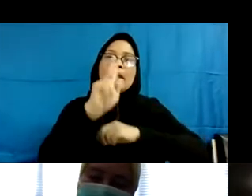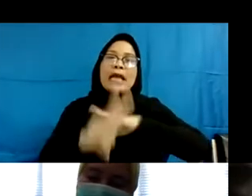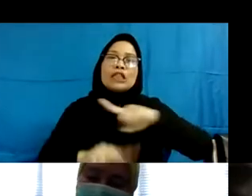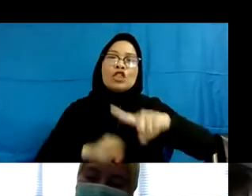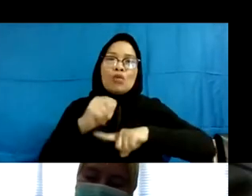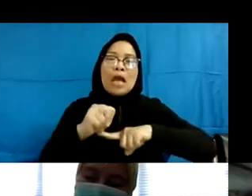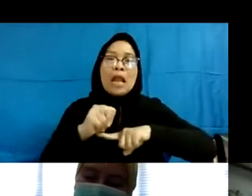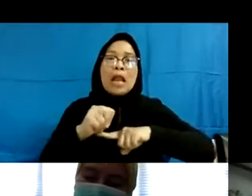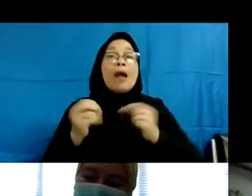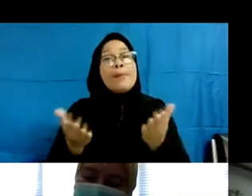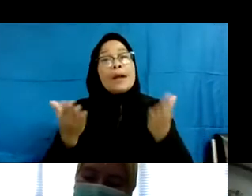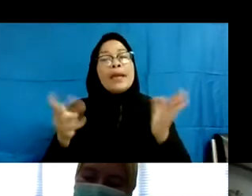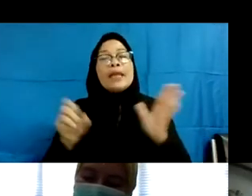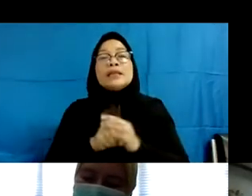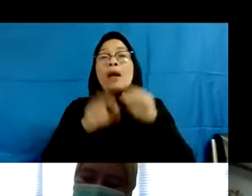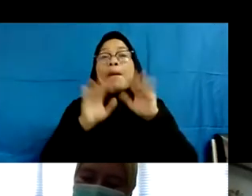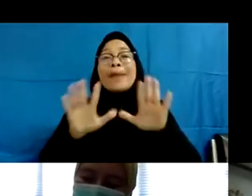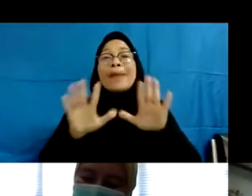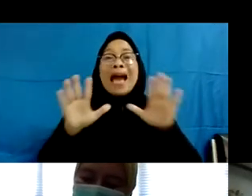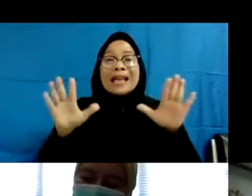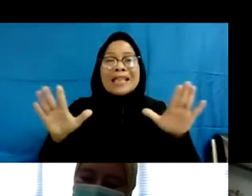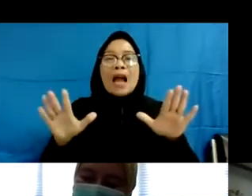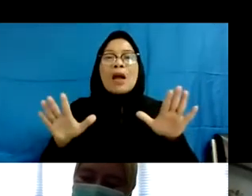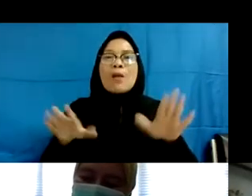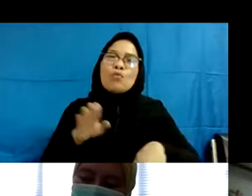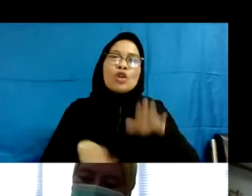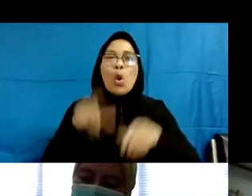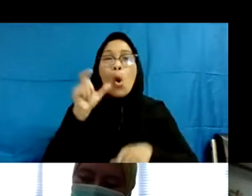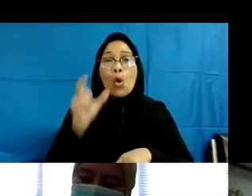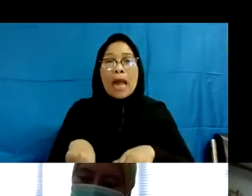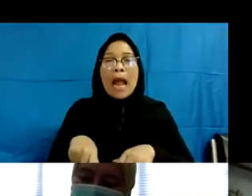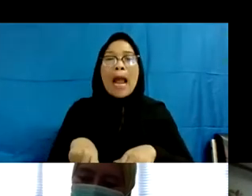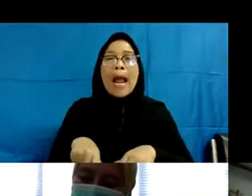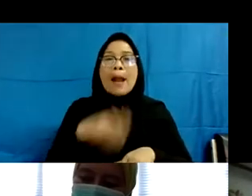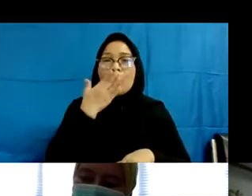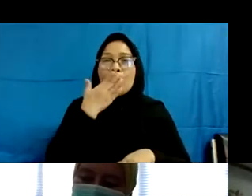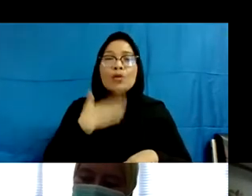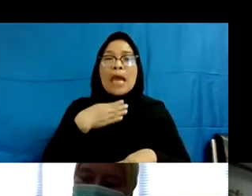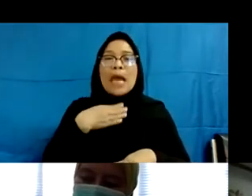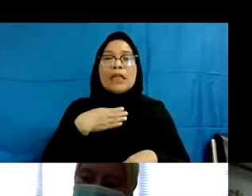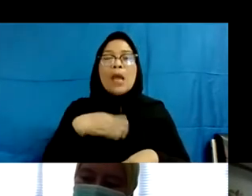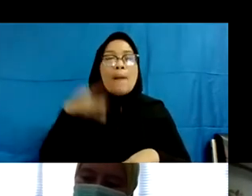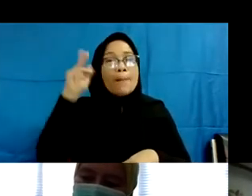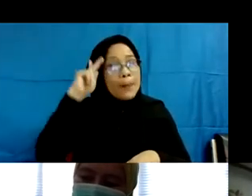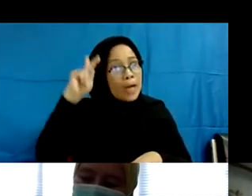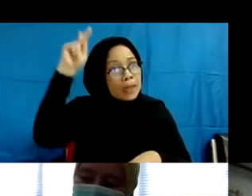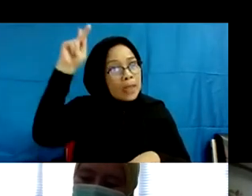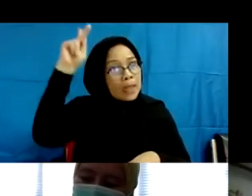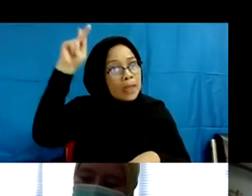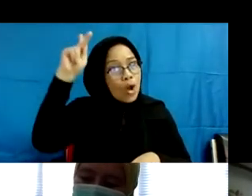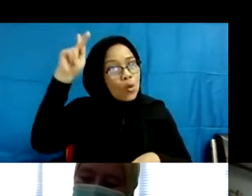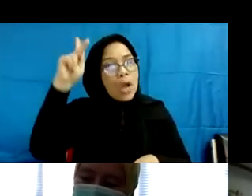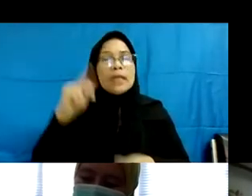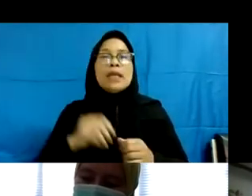bagaimana sebanyak mungkin orang bisa memiliki knowledge, ya, memiliki pengetahuan. Dan pengetahuan itu